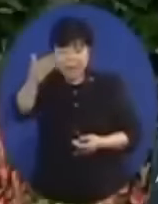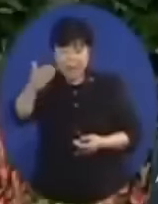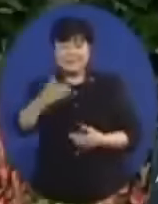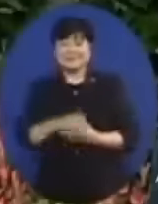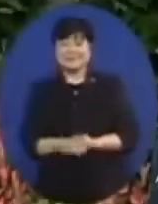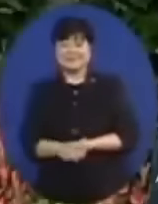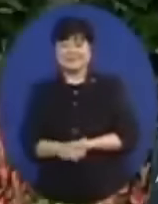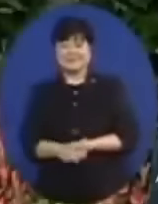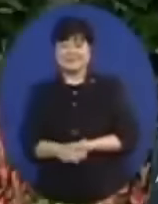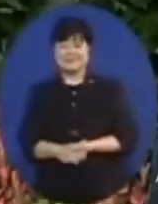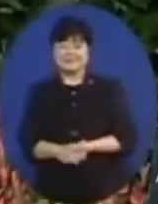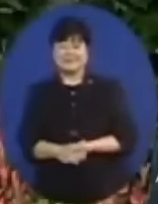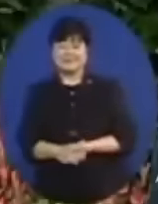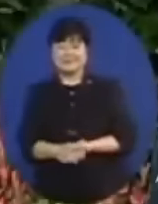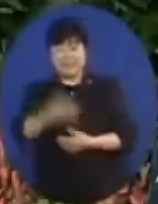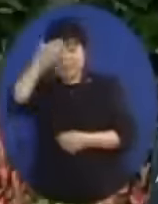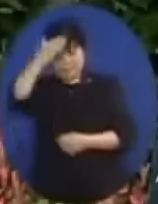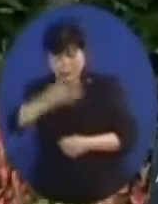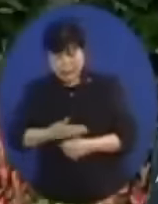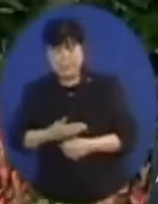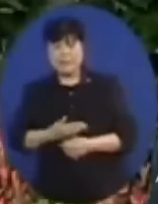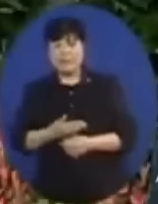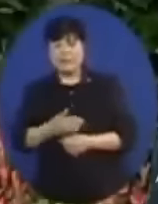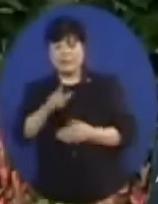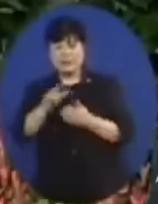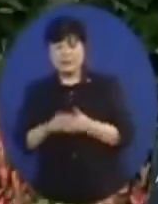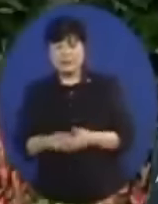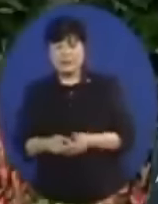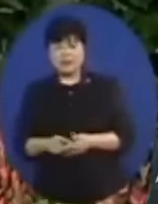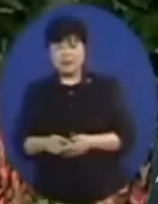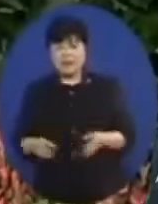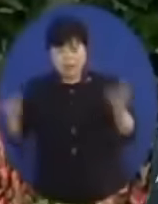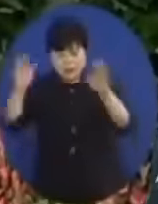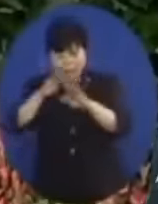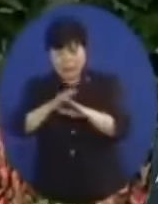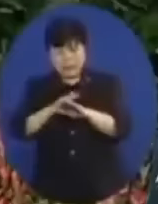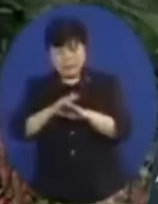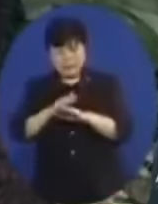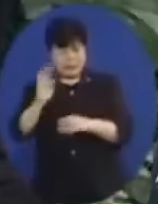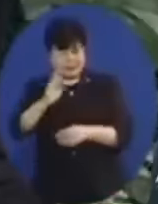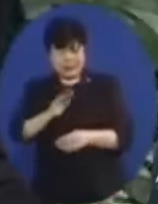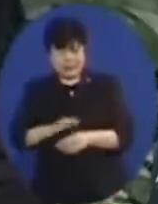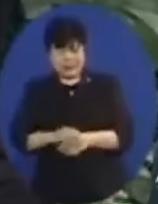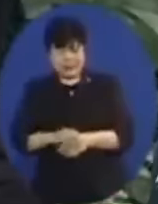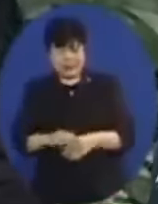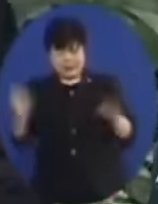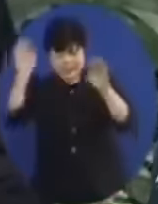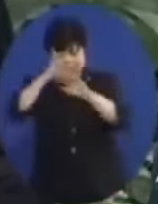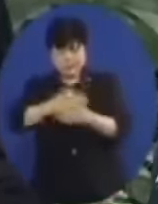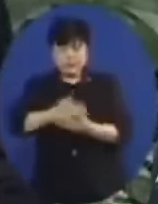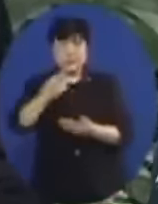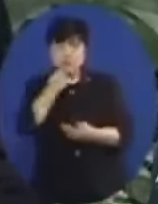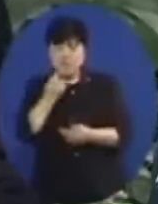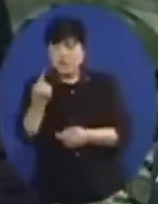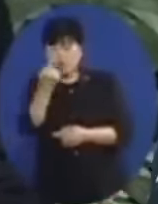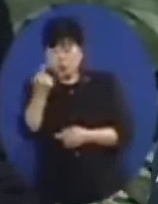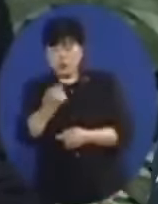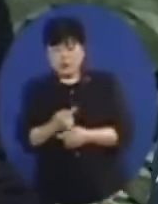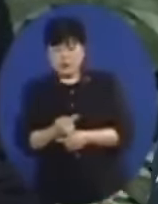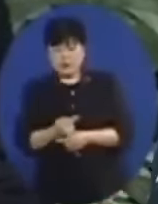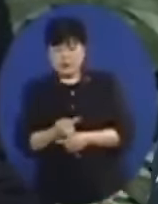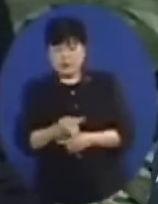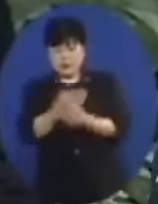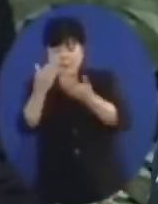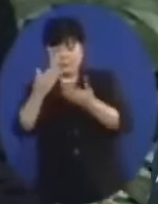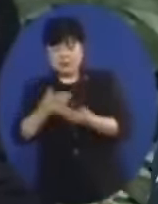사라집니다. 캄캄한 어두움에 어두움을 가지고 어떻게 쫓아냅니까? 어두움을 쫓아내려면 촛불이라도 켜야 어두움이